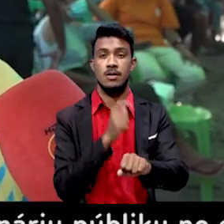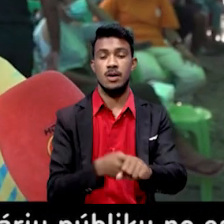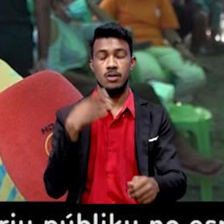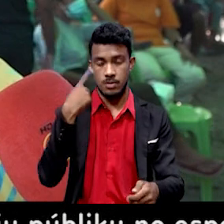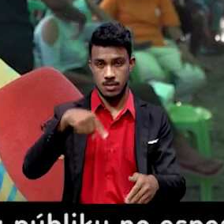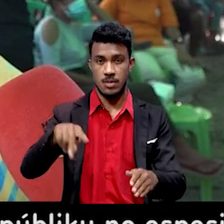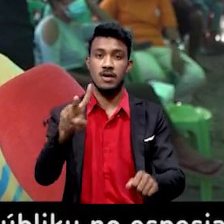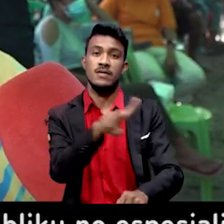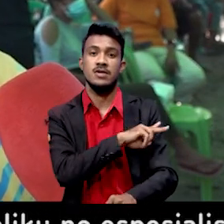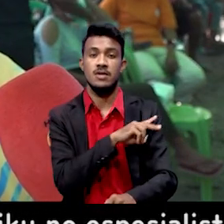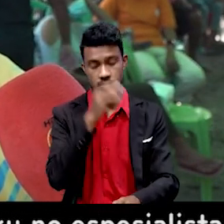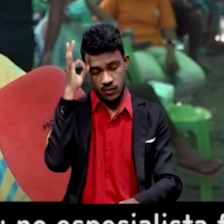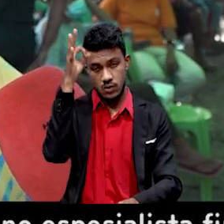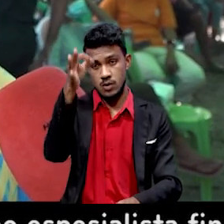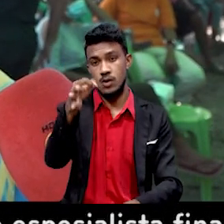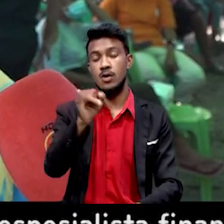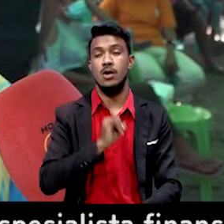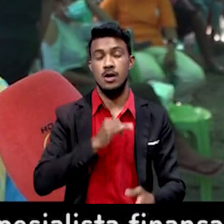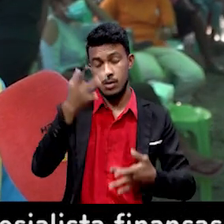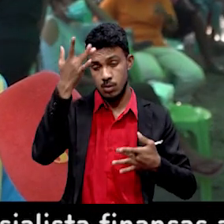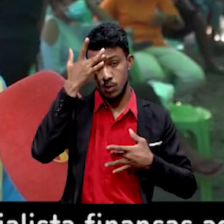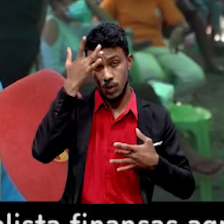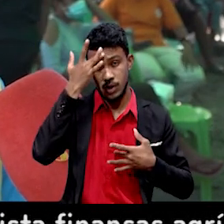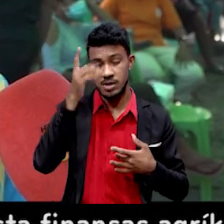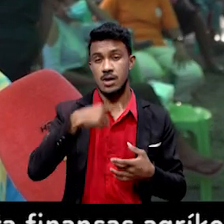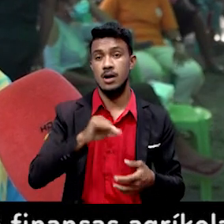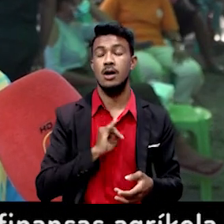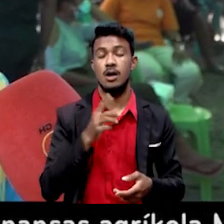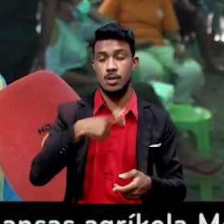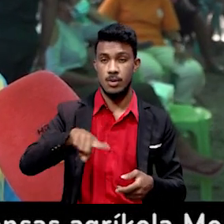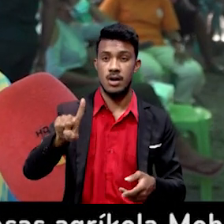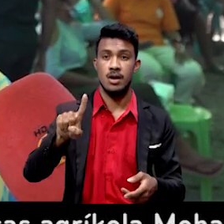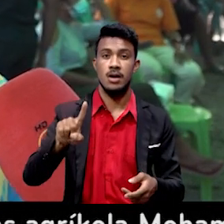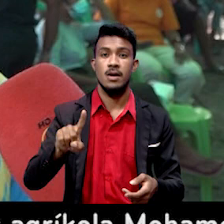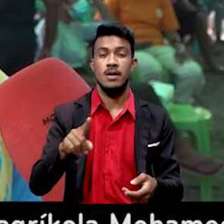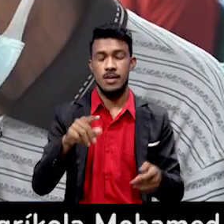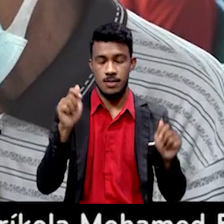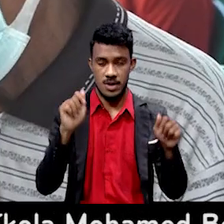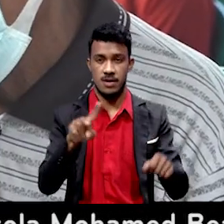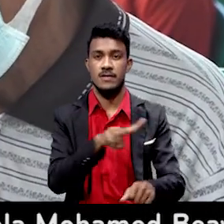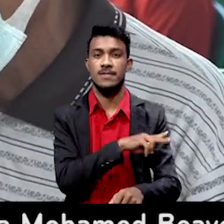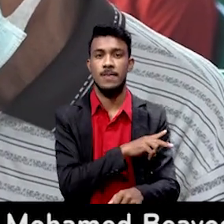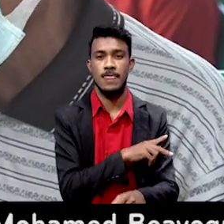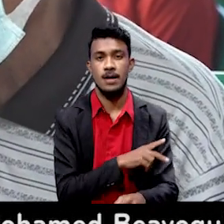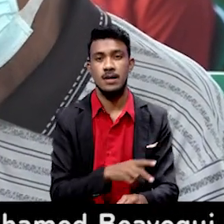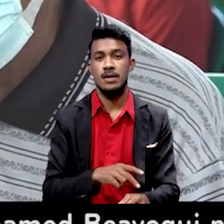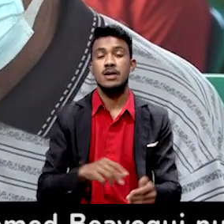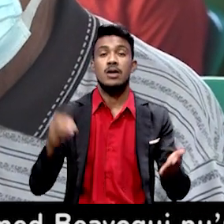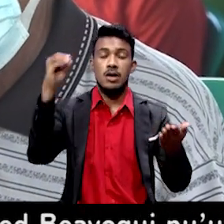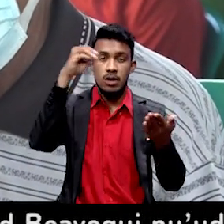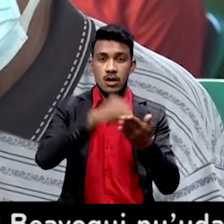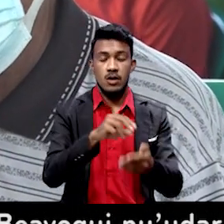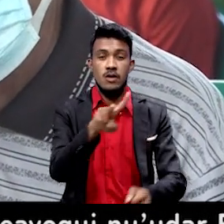pasir muka dek abang berah bola so nama bahawa pele bola bela bahasa sini mas. Terjatuh vaksinasi yang